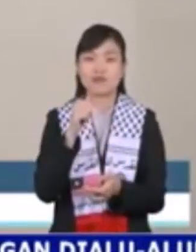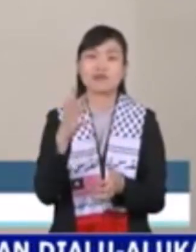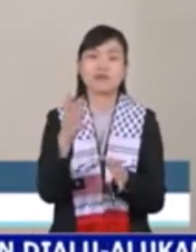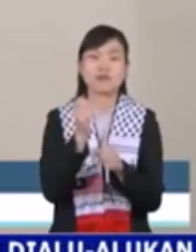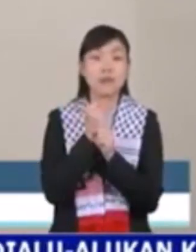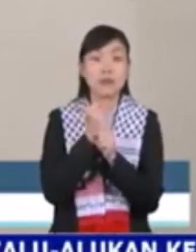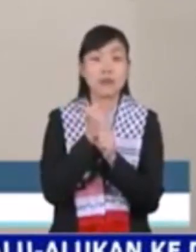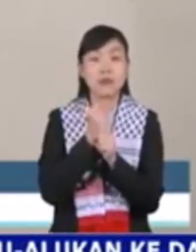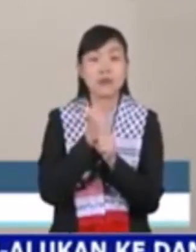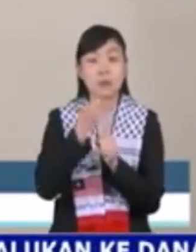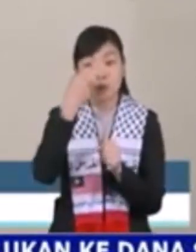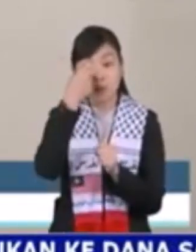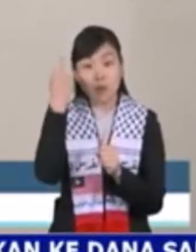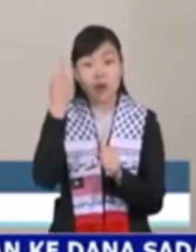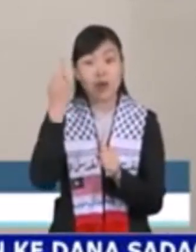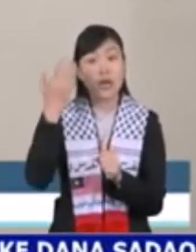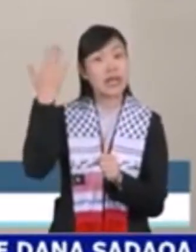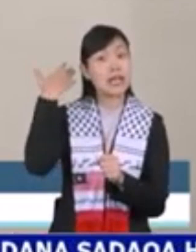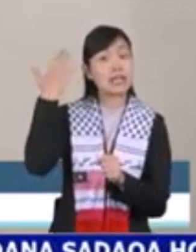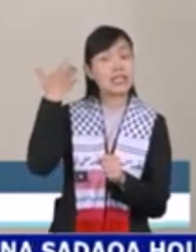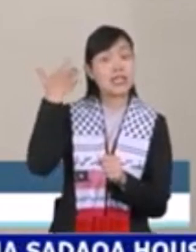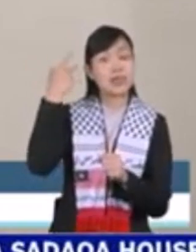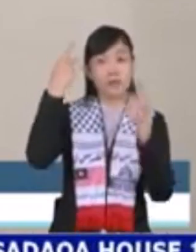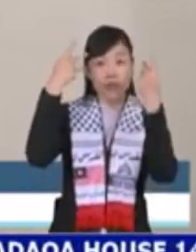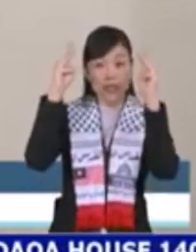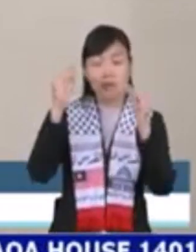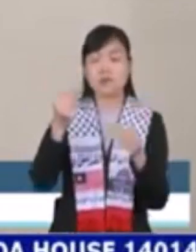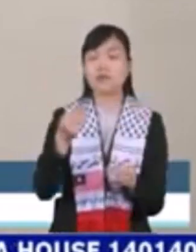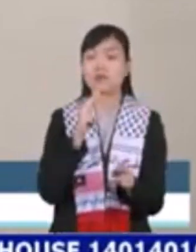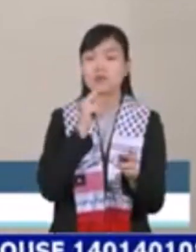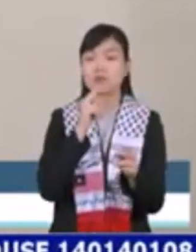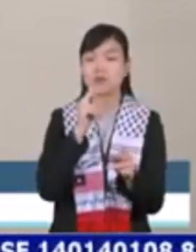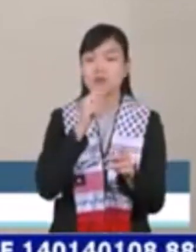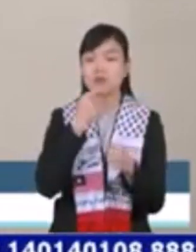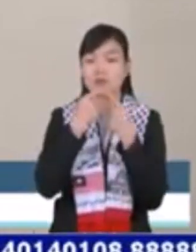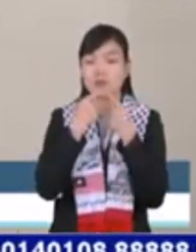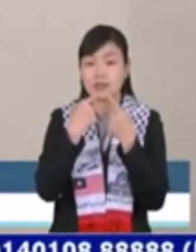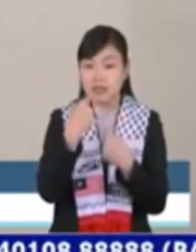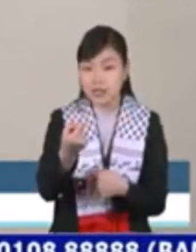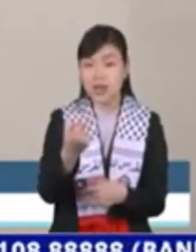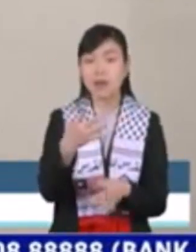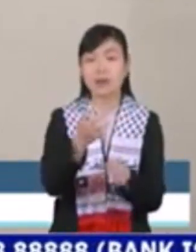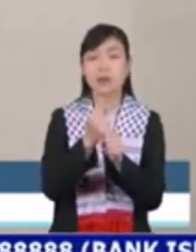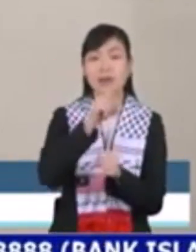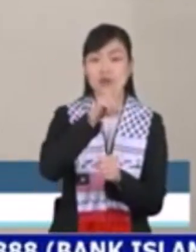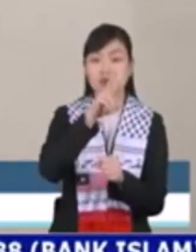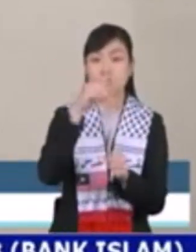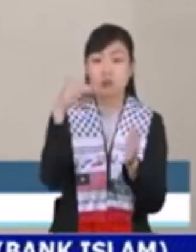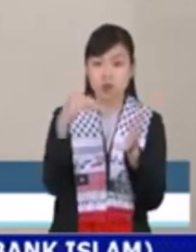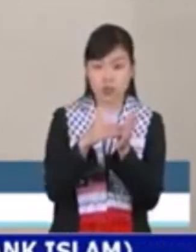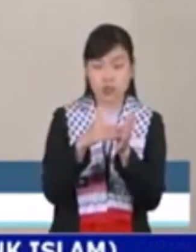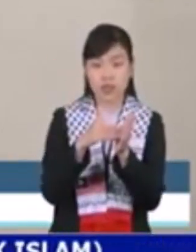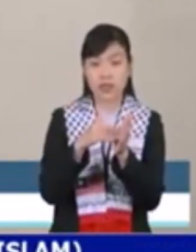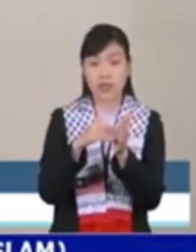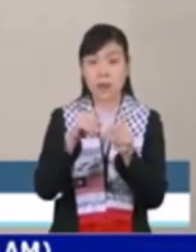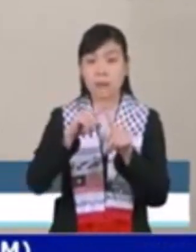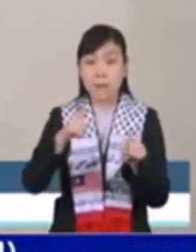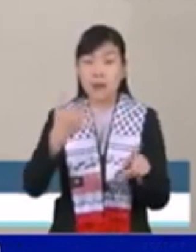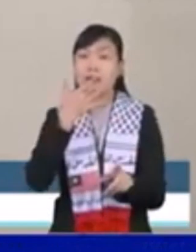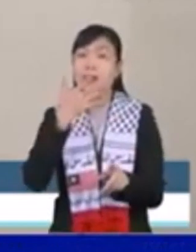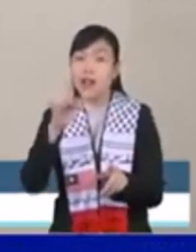Sebabnya PM pun dah umum sebelum ni dah dapat RM2,000 kan. Jadi kita ingat ke dah tak dapat. Alhamdulillah sekali